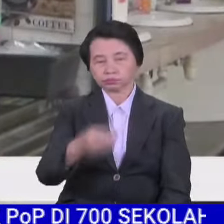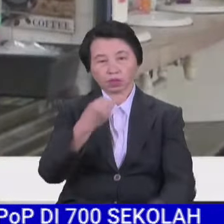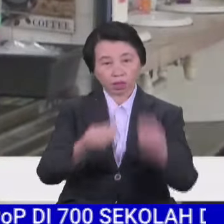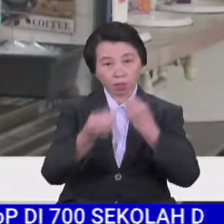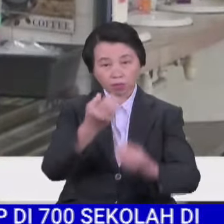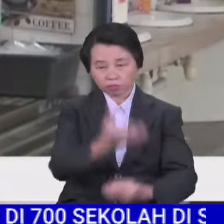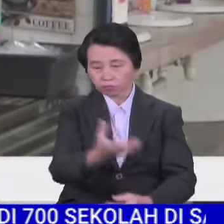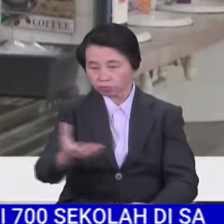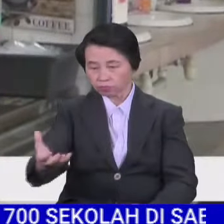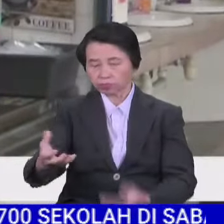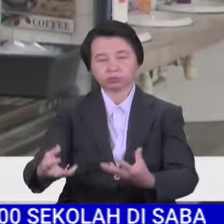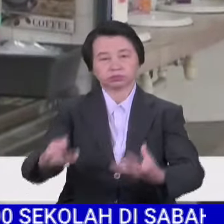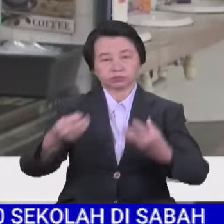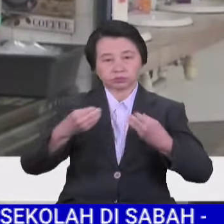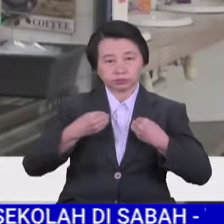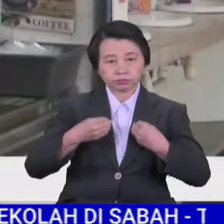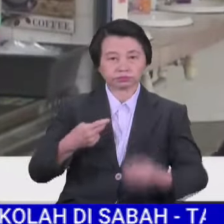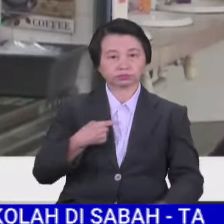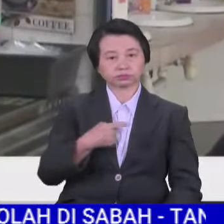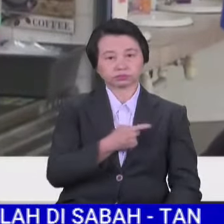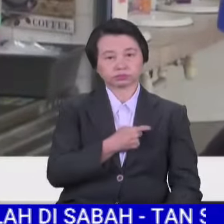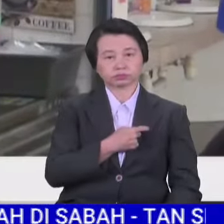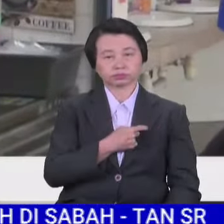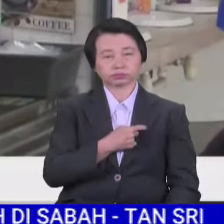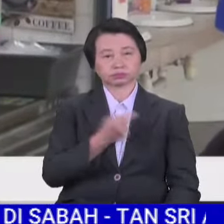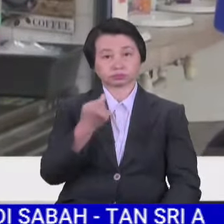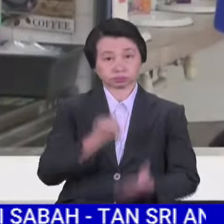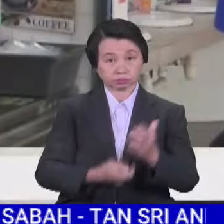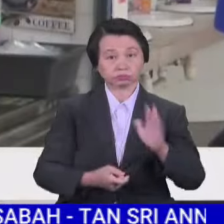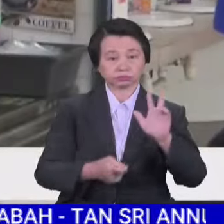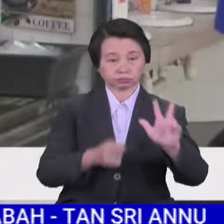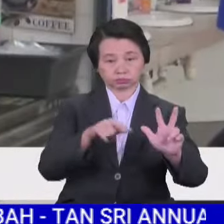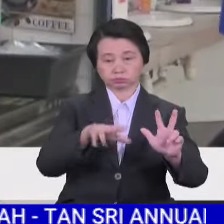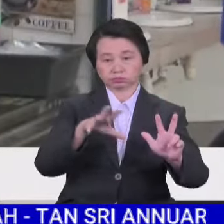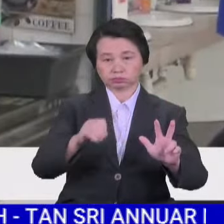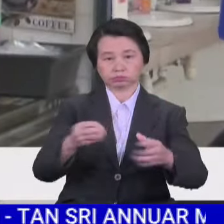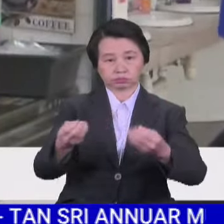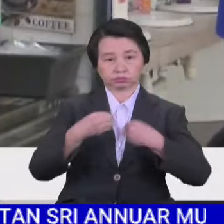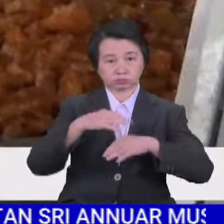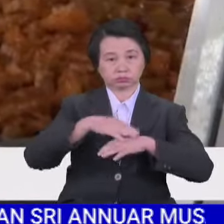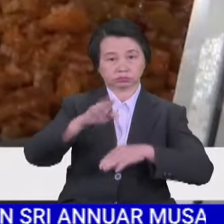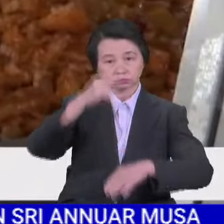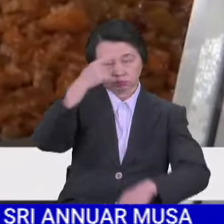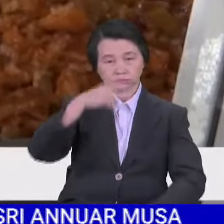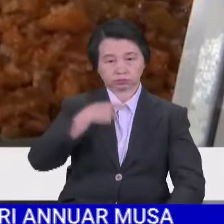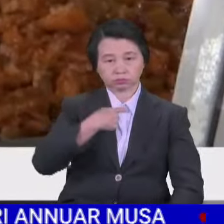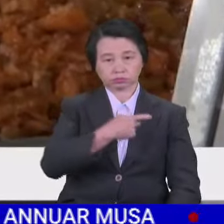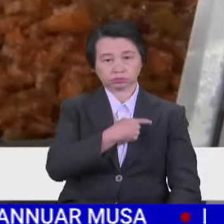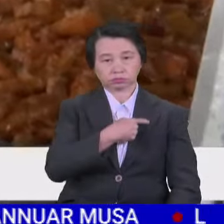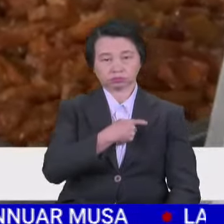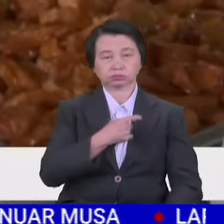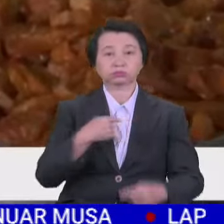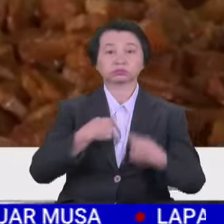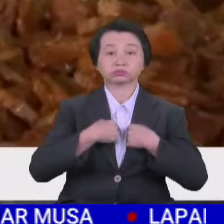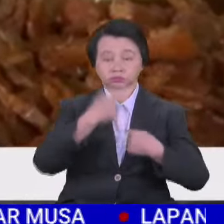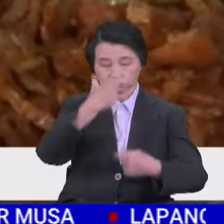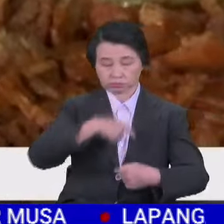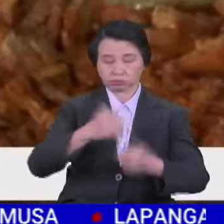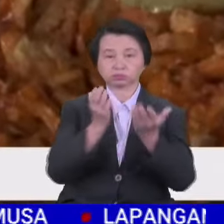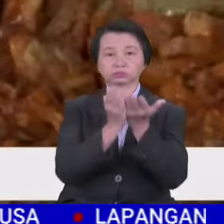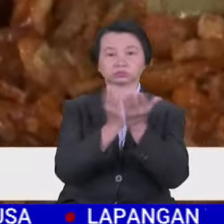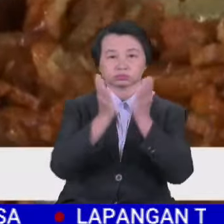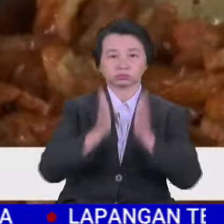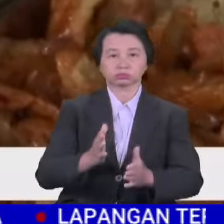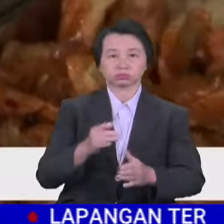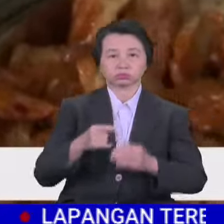memberikan kami lagi satu kelebihan lah untuk kami sebagai Belajarlah dari segi